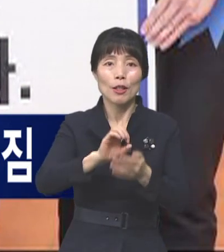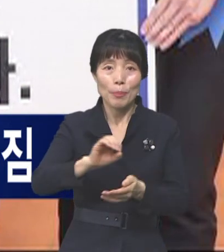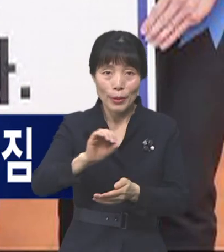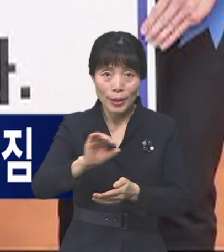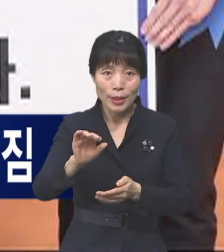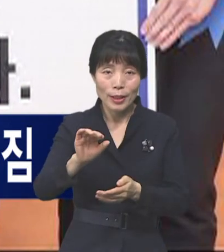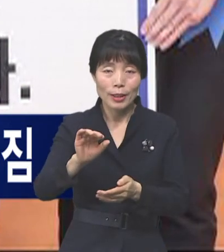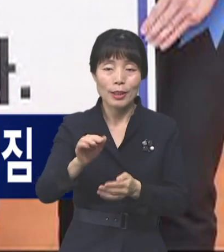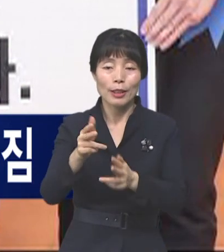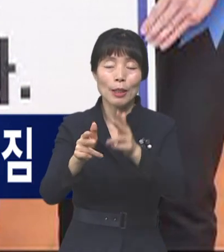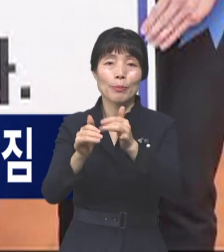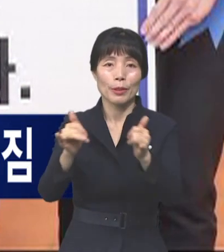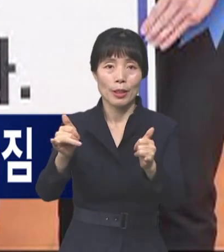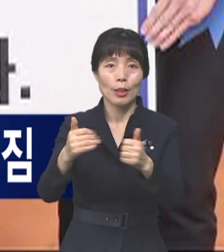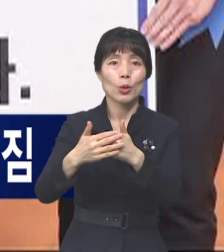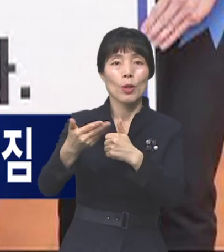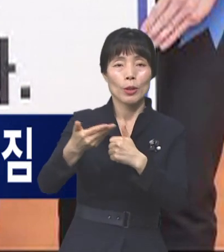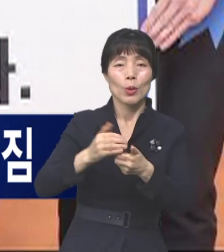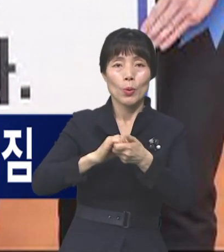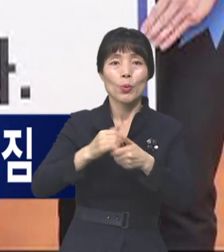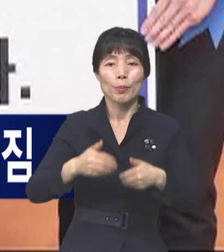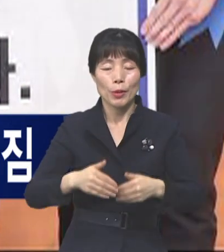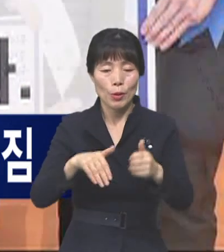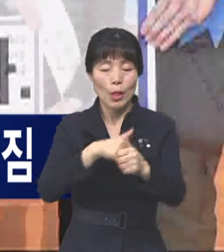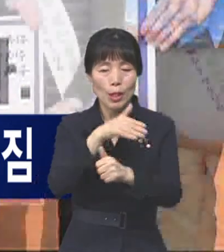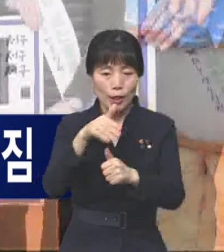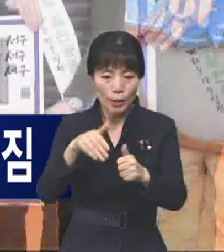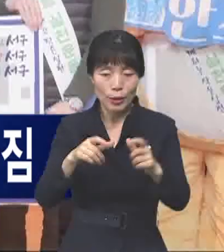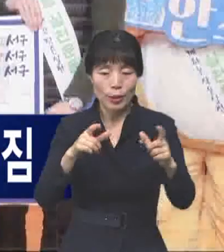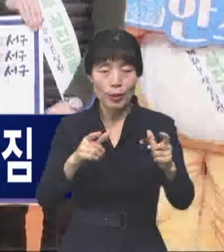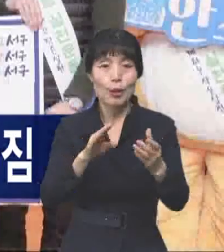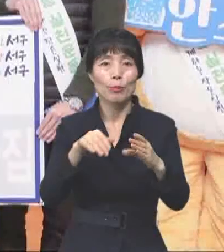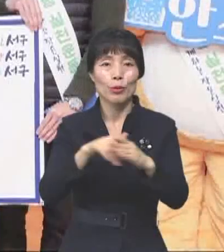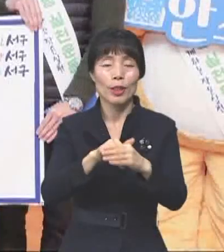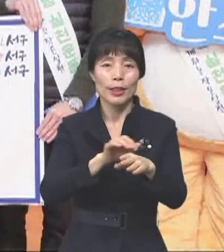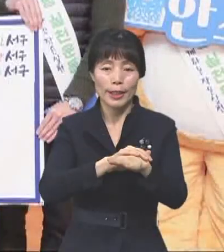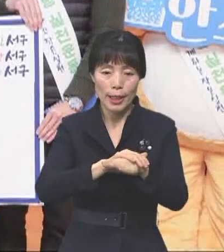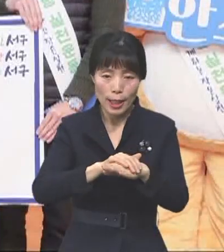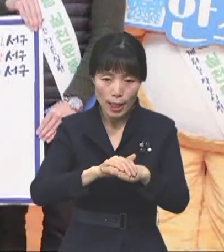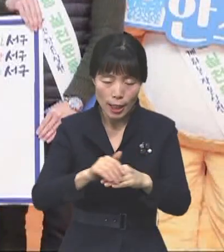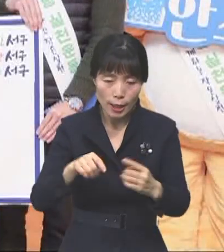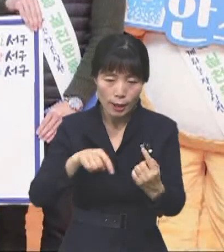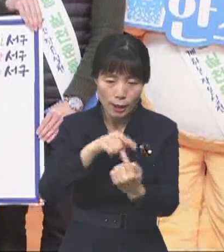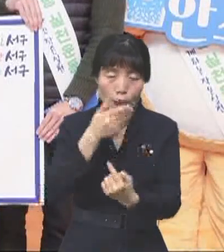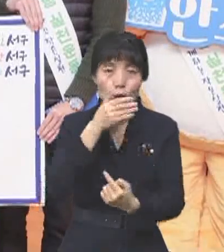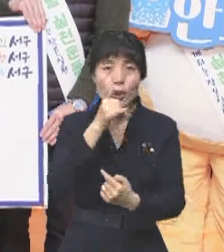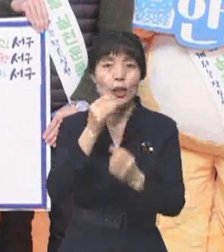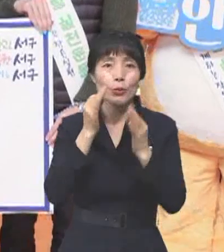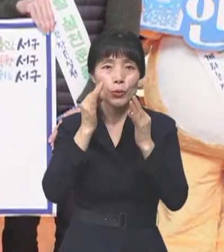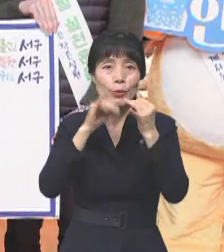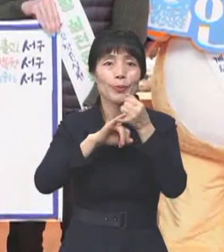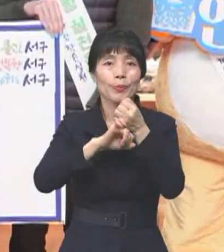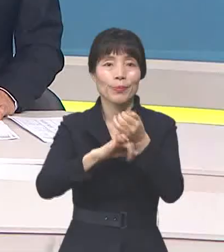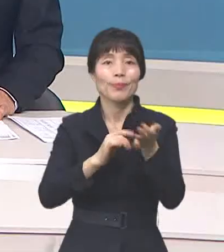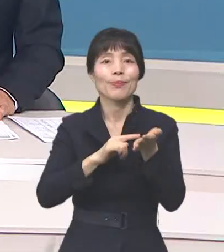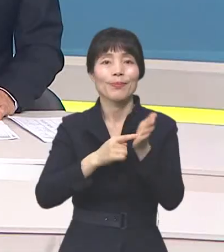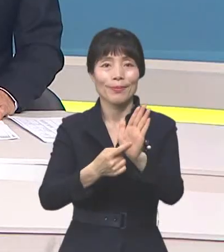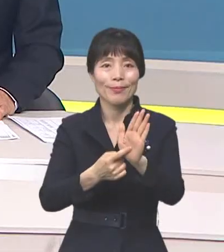절실하다며 이번 협약을 시작으로 환경운동이 지역문화로 정착할 수 있도록 노력하겠다고 밝혔습니다.